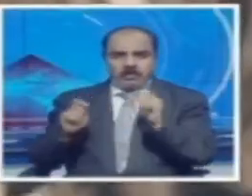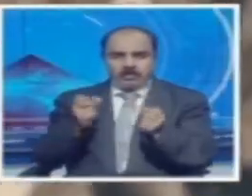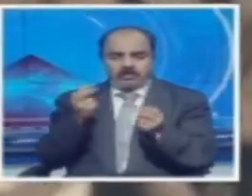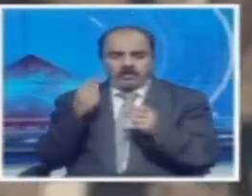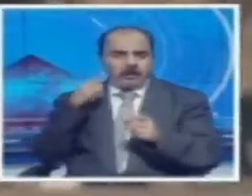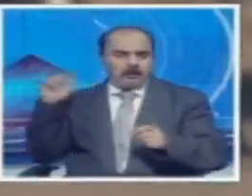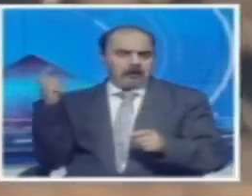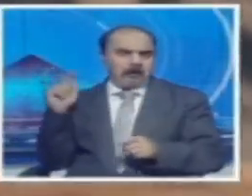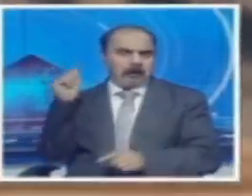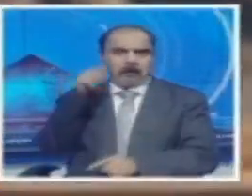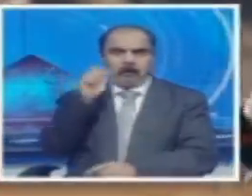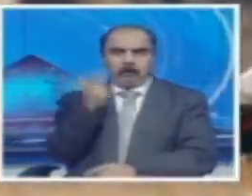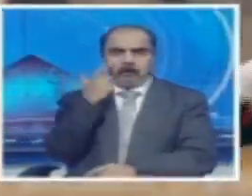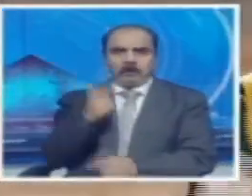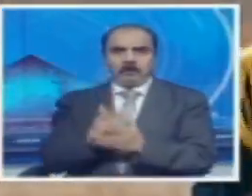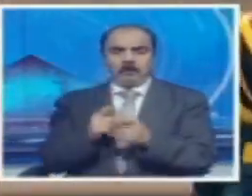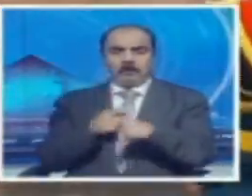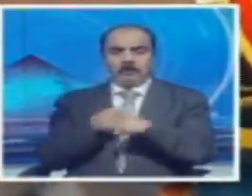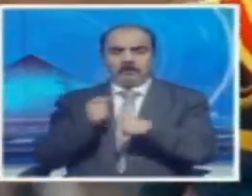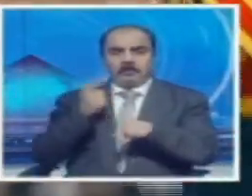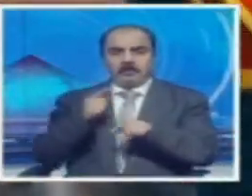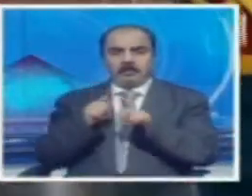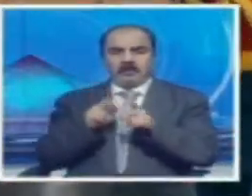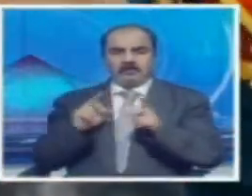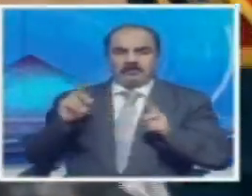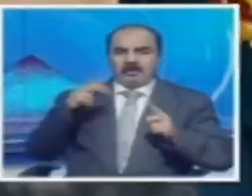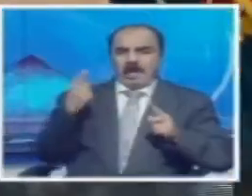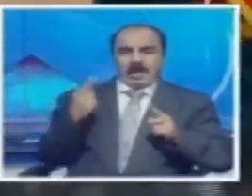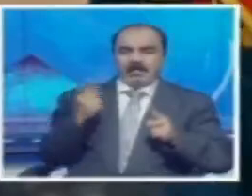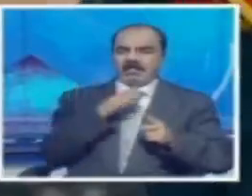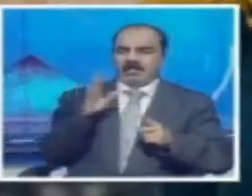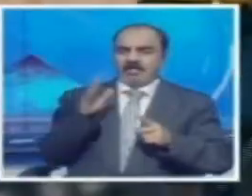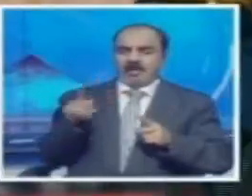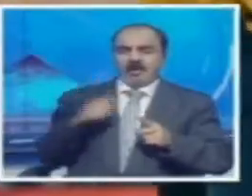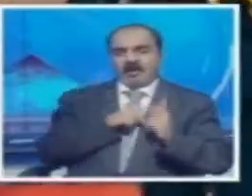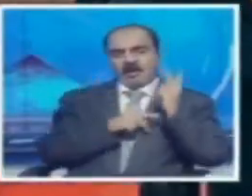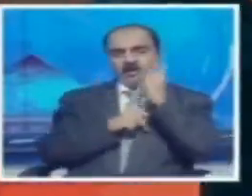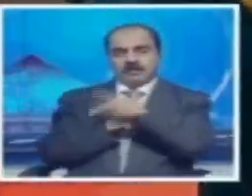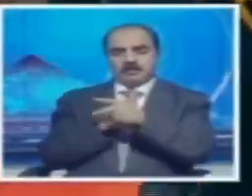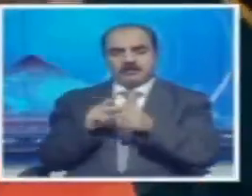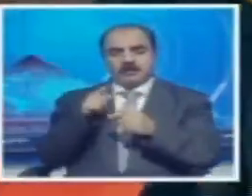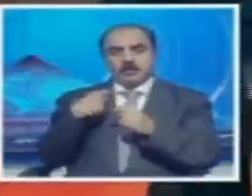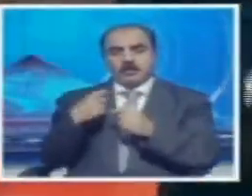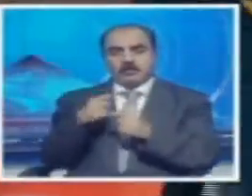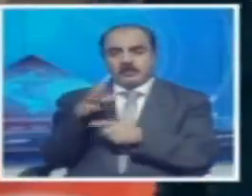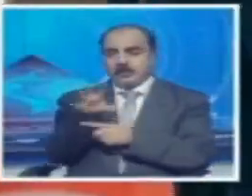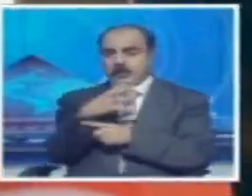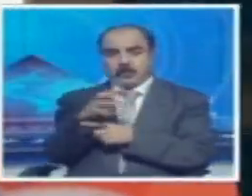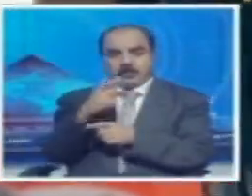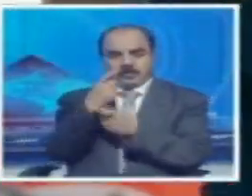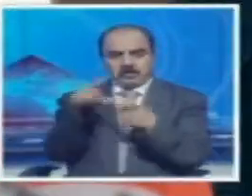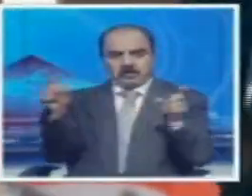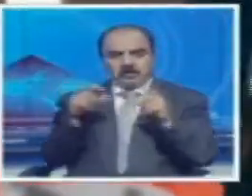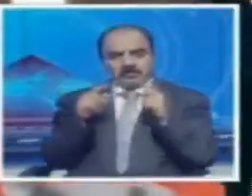صوتية من الجيل الجديد تفوق خصائصها التقنية خصائص صواريخ متقدمة للدول الرائدة في